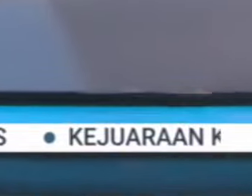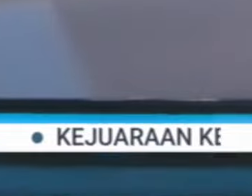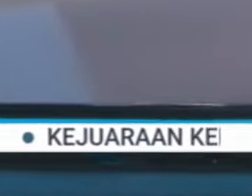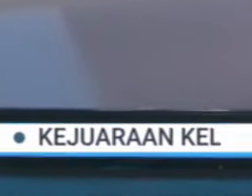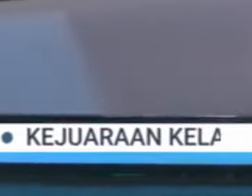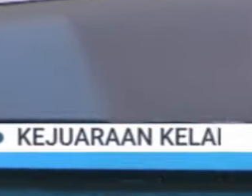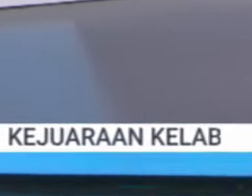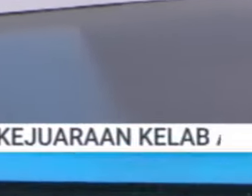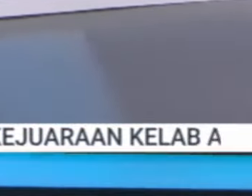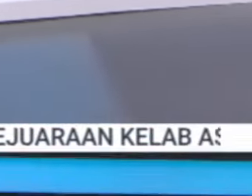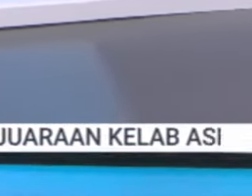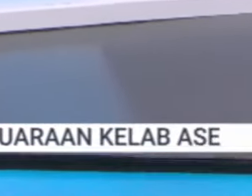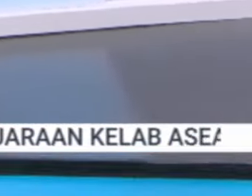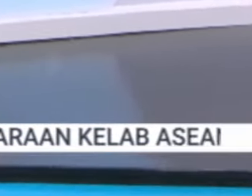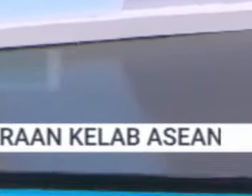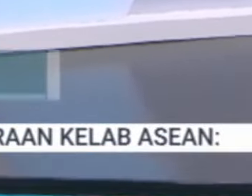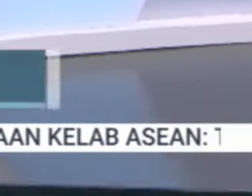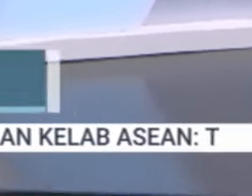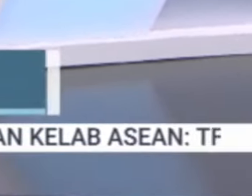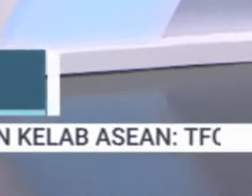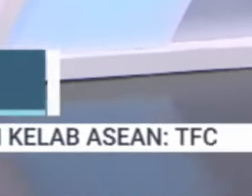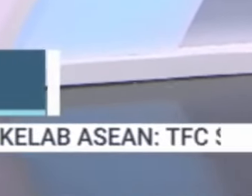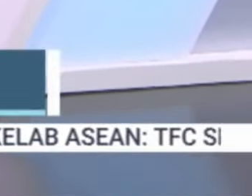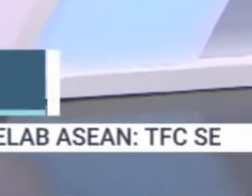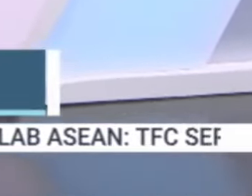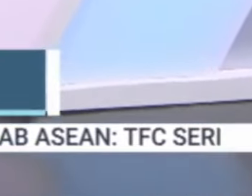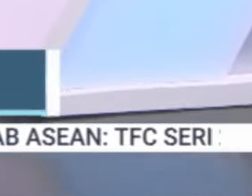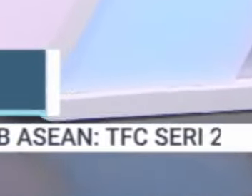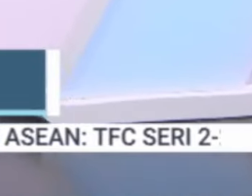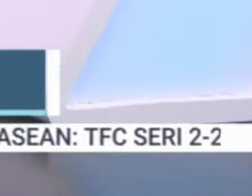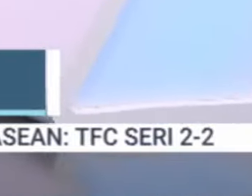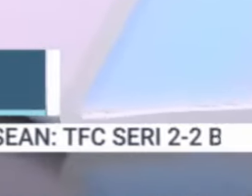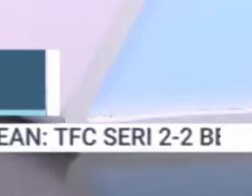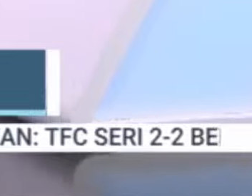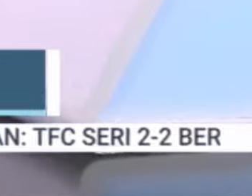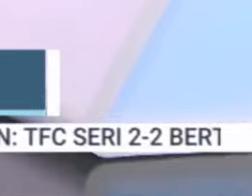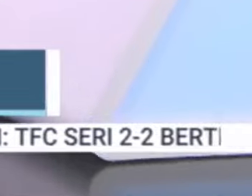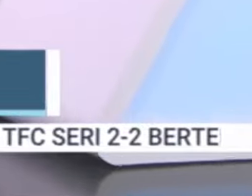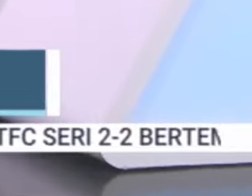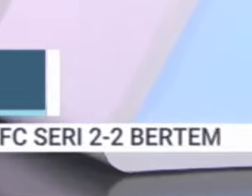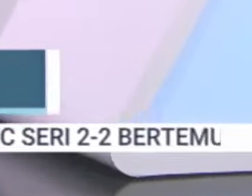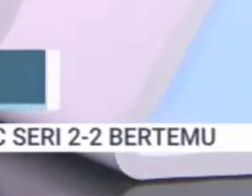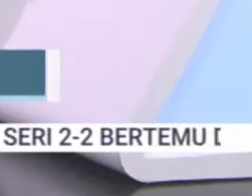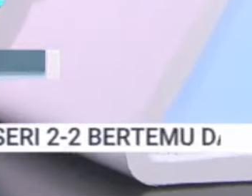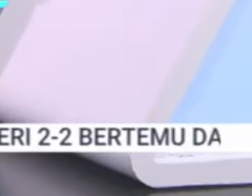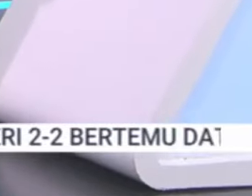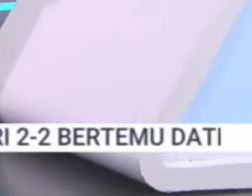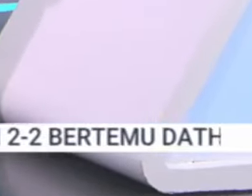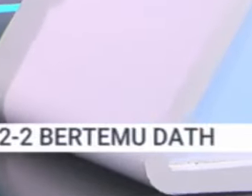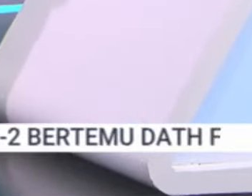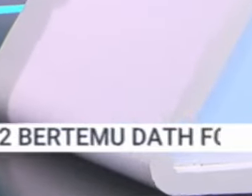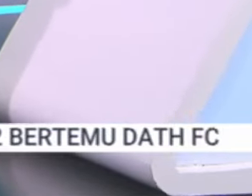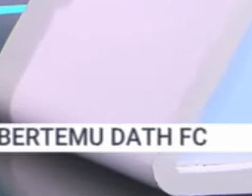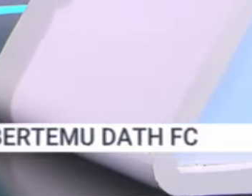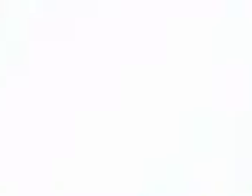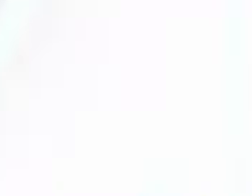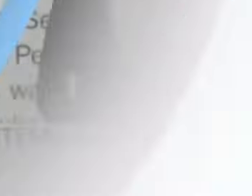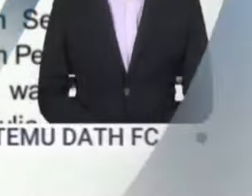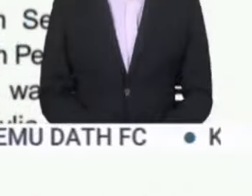Assalamualaikum, salam Malaysia Madani. Berita wilayah bersama saya Faiz Syairah Nizam. Untuk itu kita ikuti rangkuman berita utama.